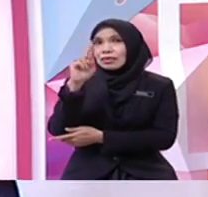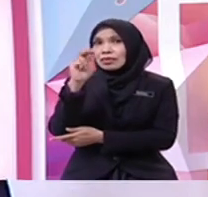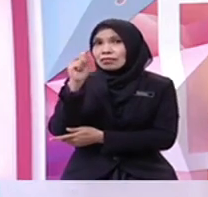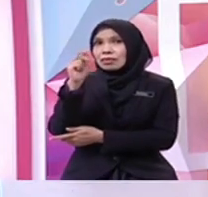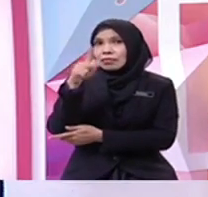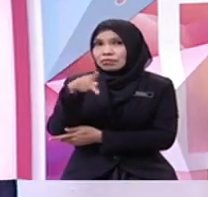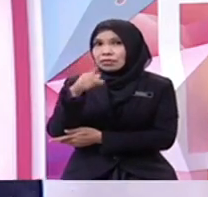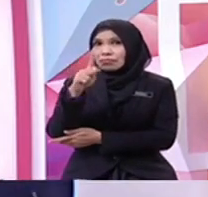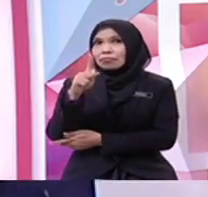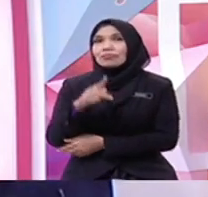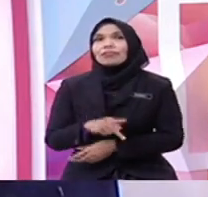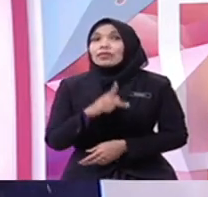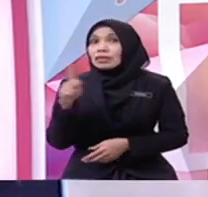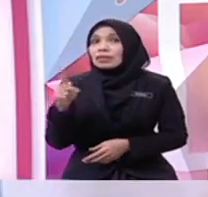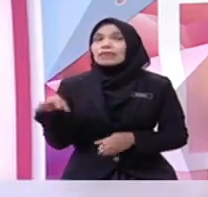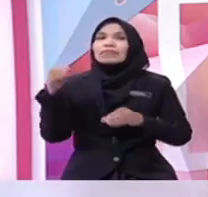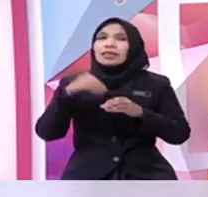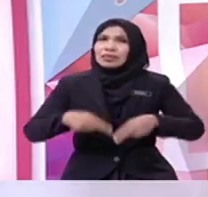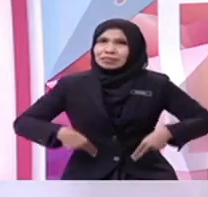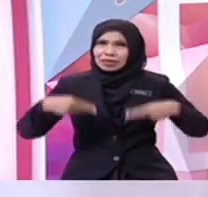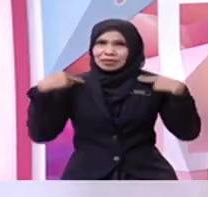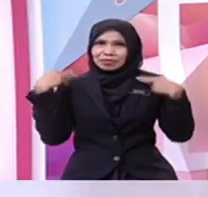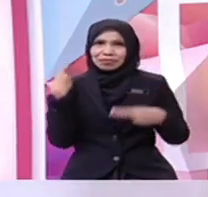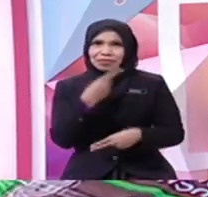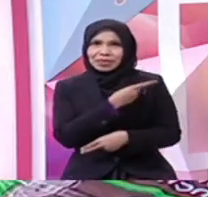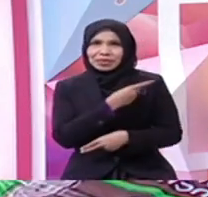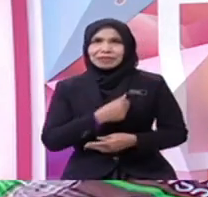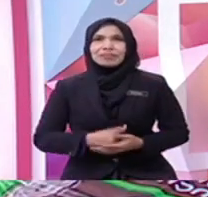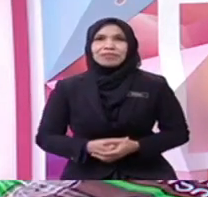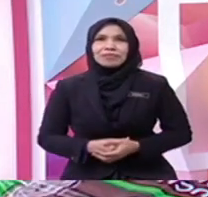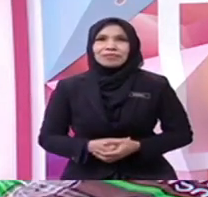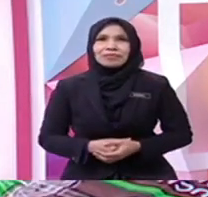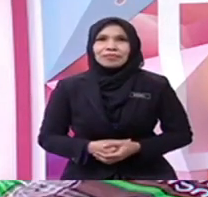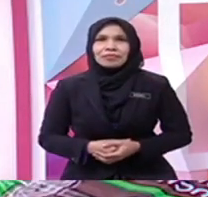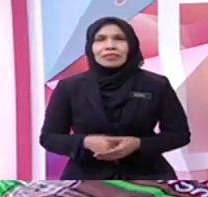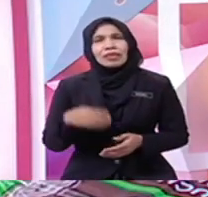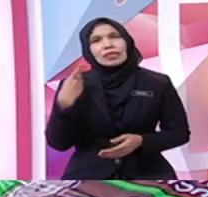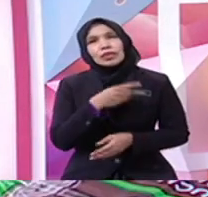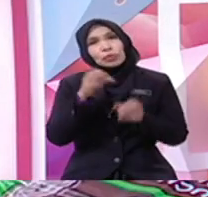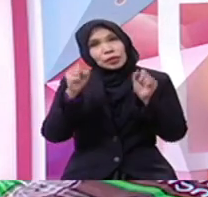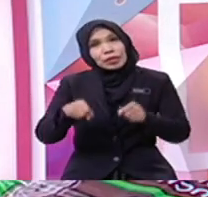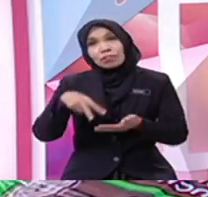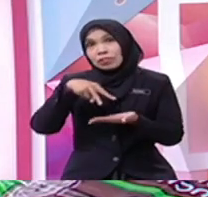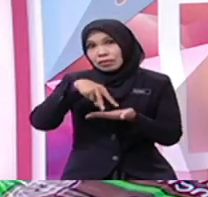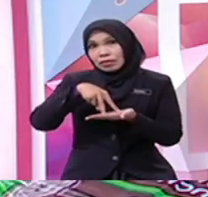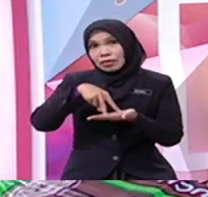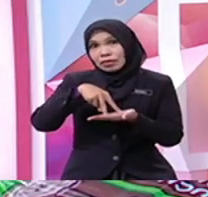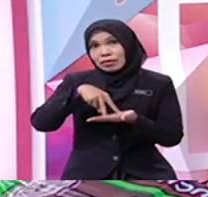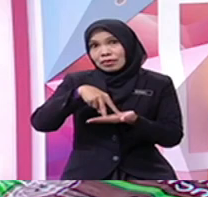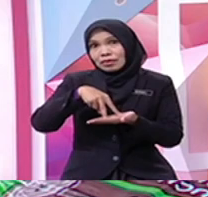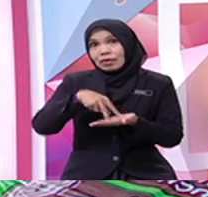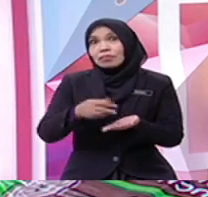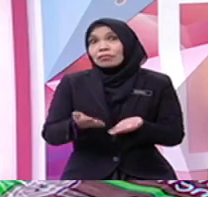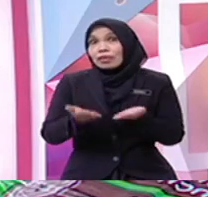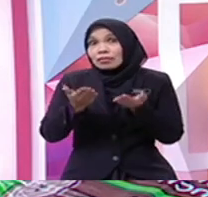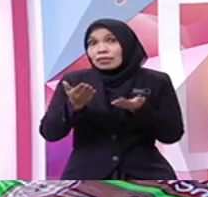10 menit masih Semoga tetap pria sukar point pada kaget kita hanya berdiri pesan yang kaki pun sudah cukup memadai Yasaka blog Mini